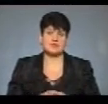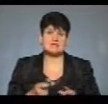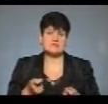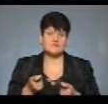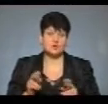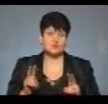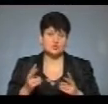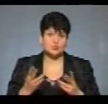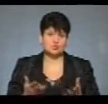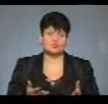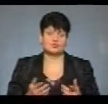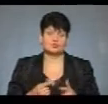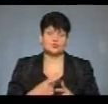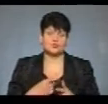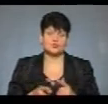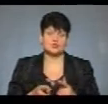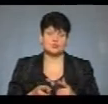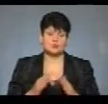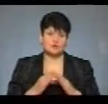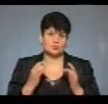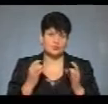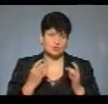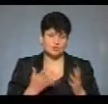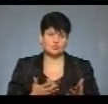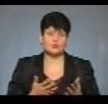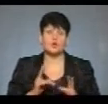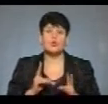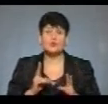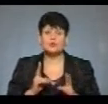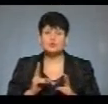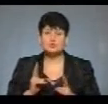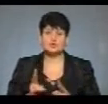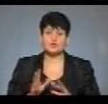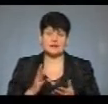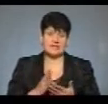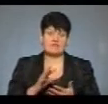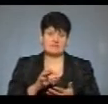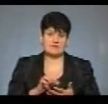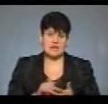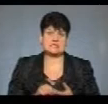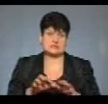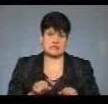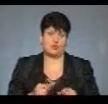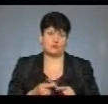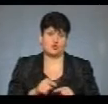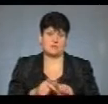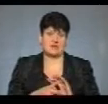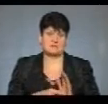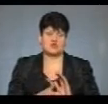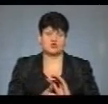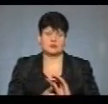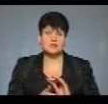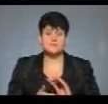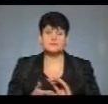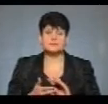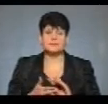завідуючий клубу чи будинку культури. Так? Тобто ті, хто безпосередньо є власником цього приміщення. Були